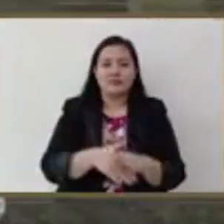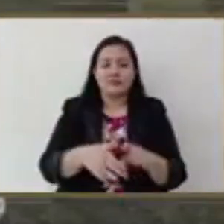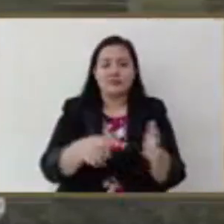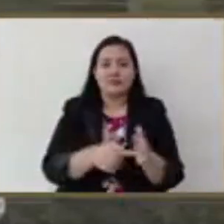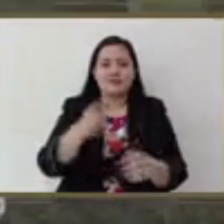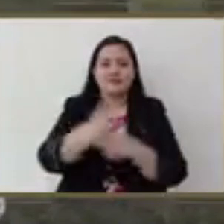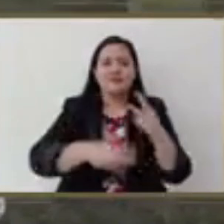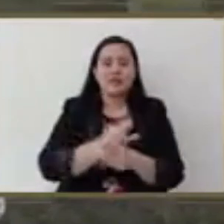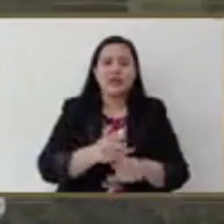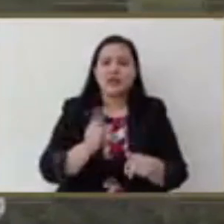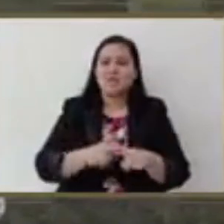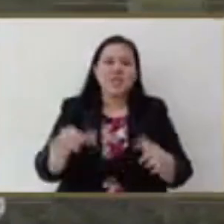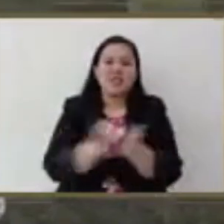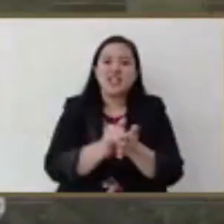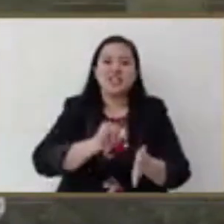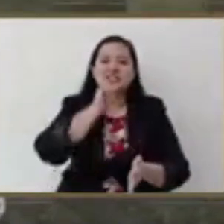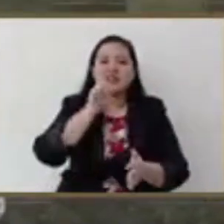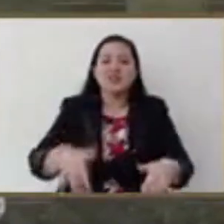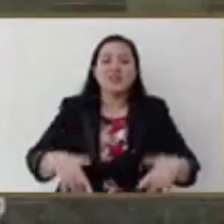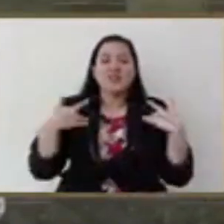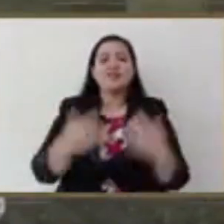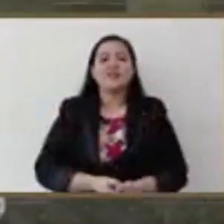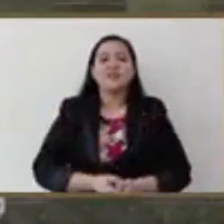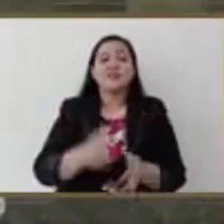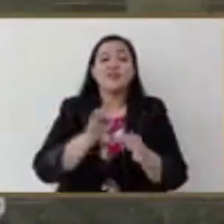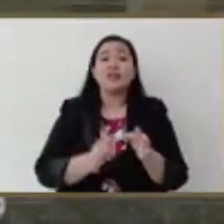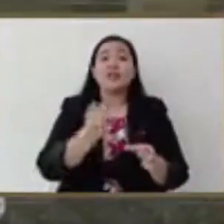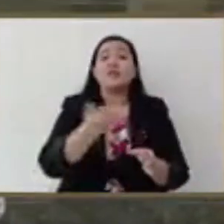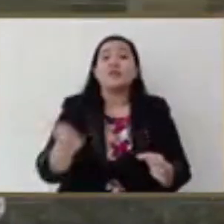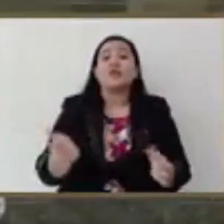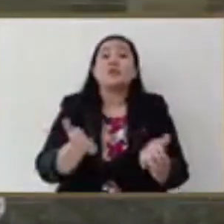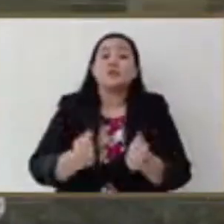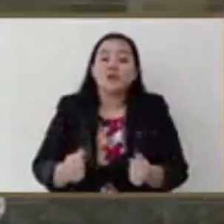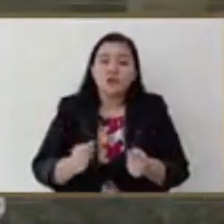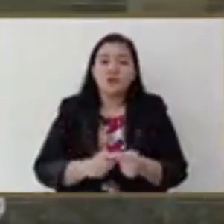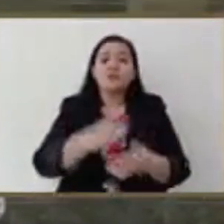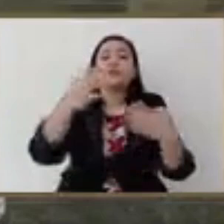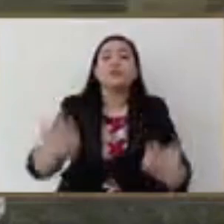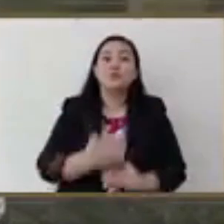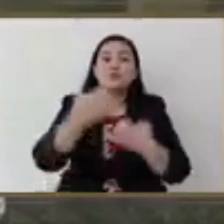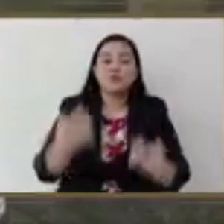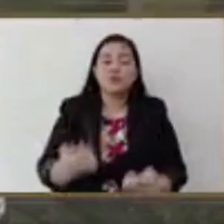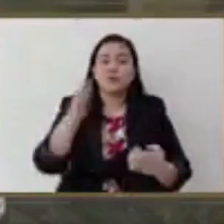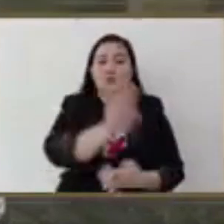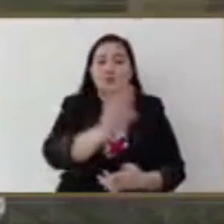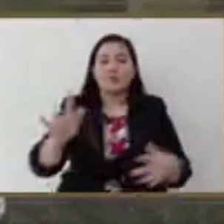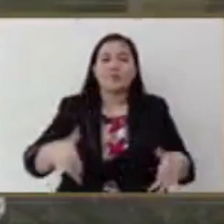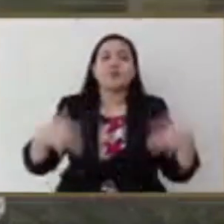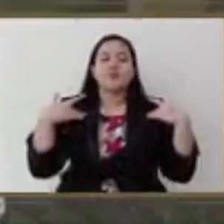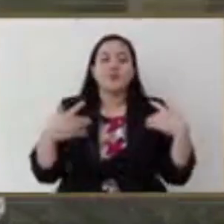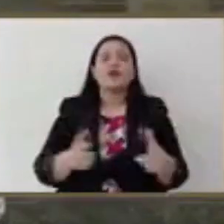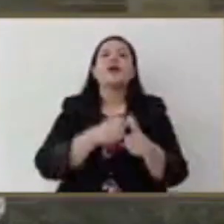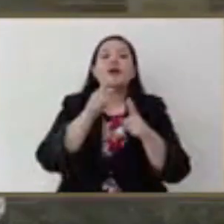not life. If you want to enjoy life, this is exactly what I said. If you want to enjoy your life, then live